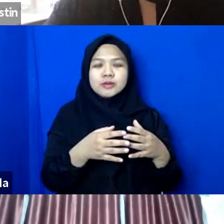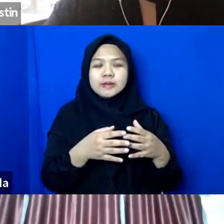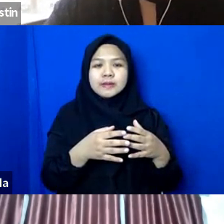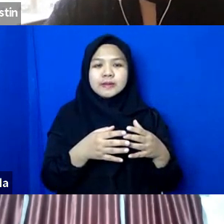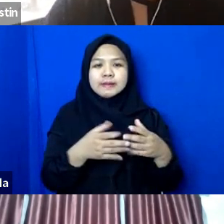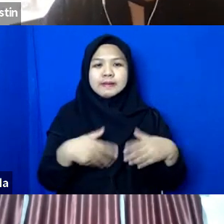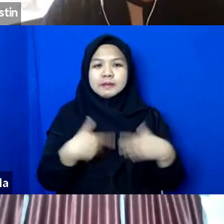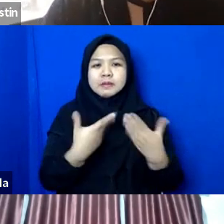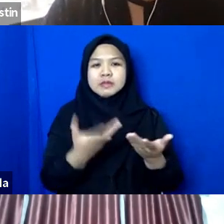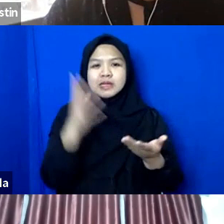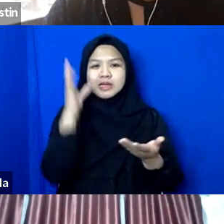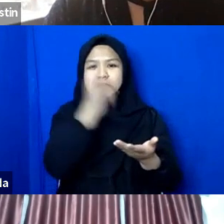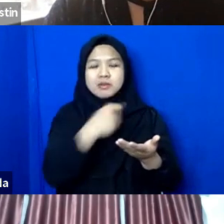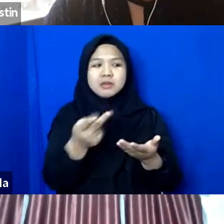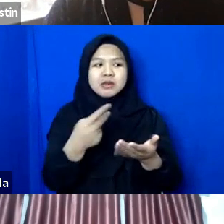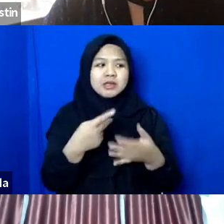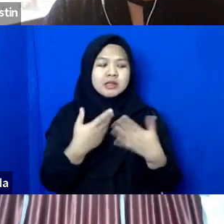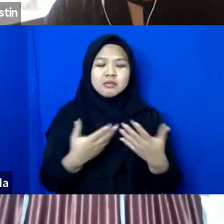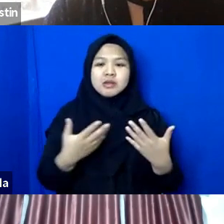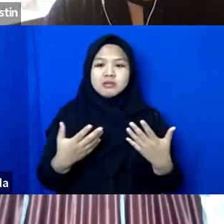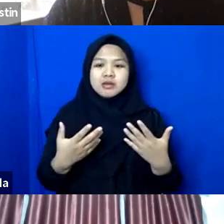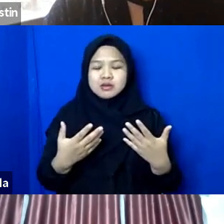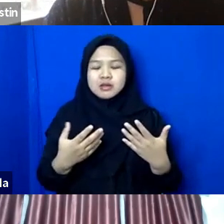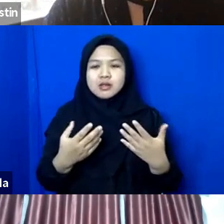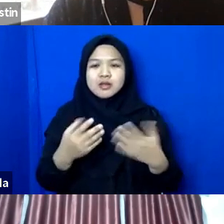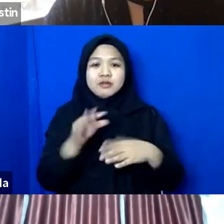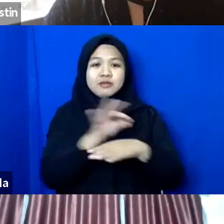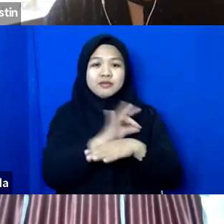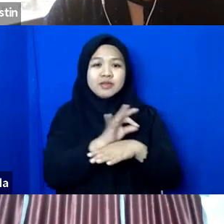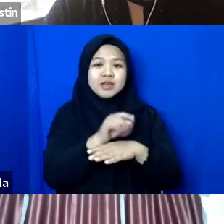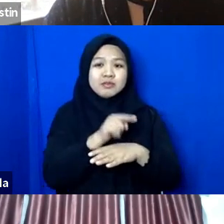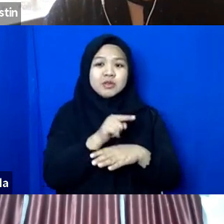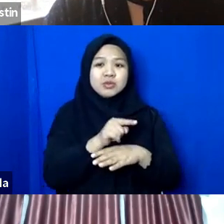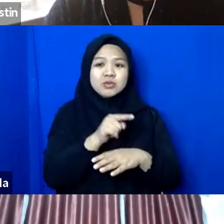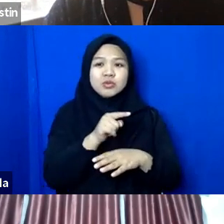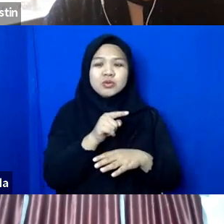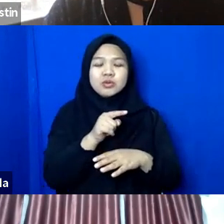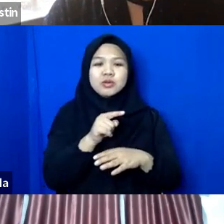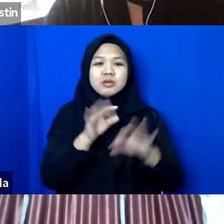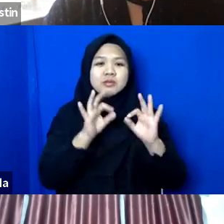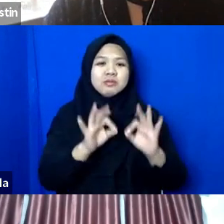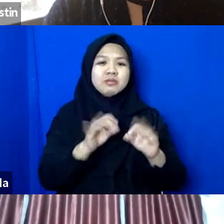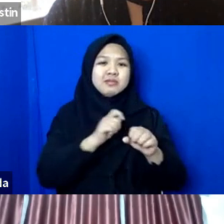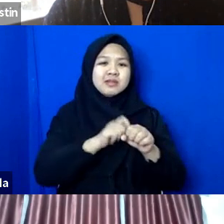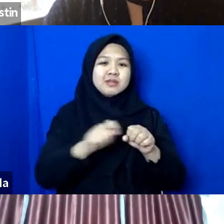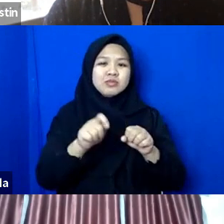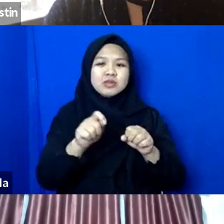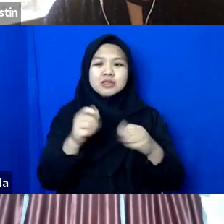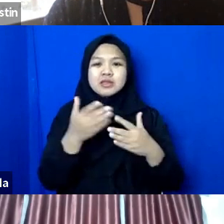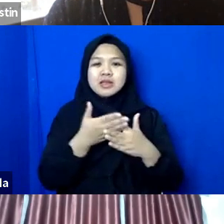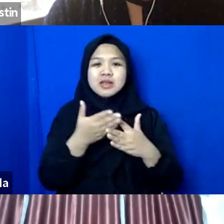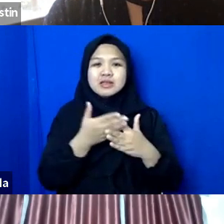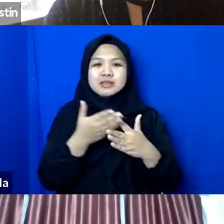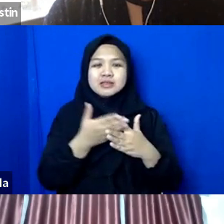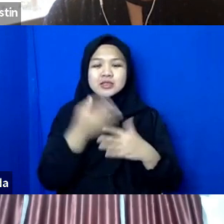memberikan pemahaman kita bagaimana bagaimana film itu ketika dibuat menjadi akses